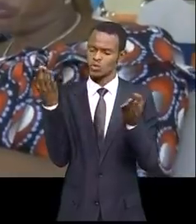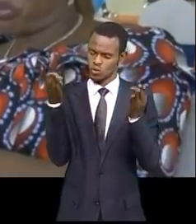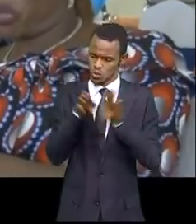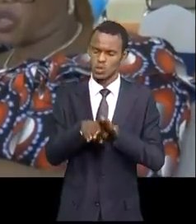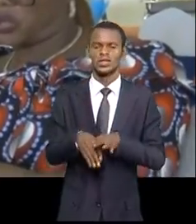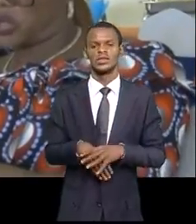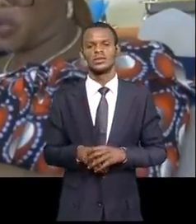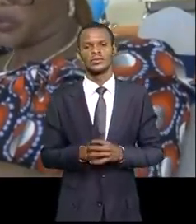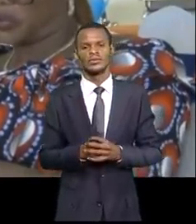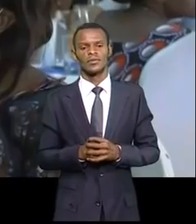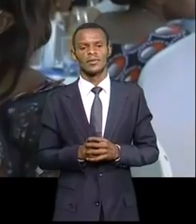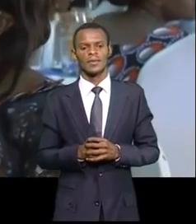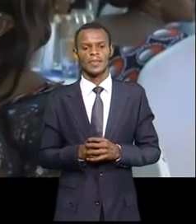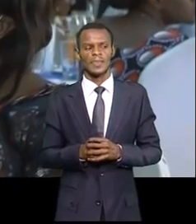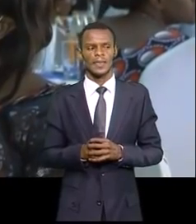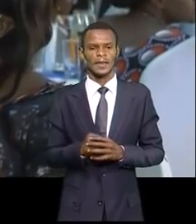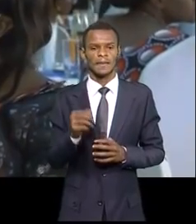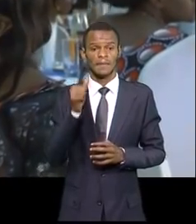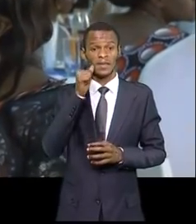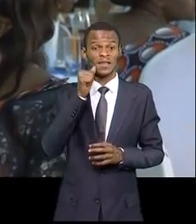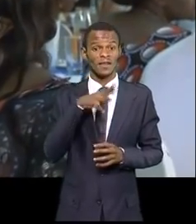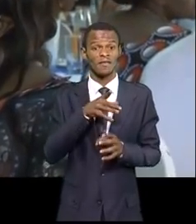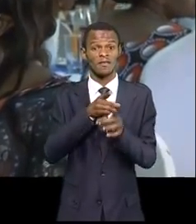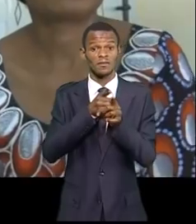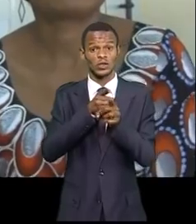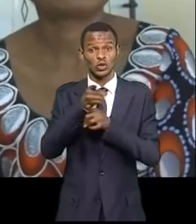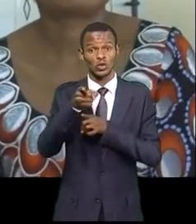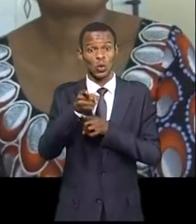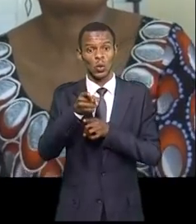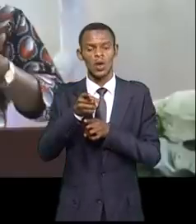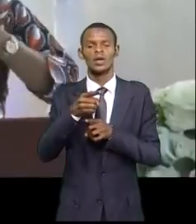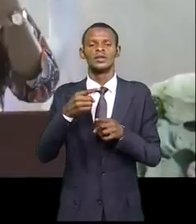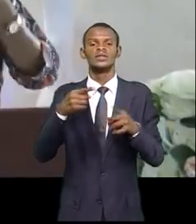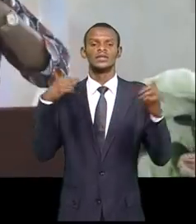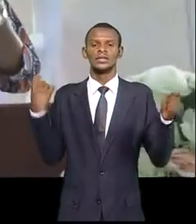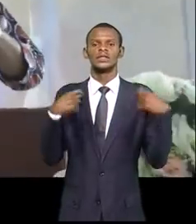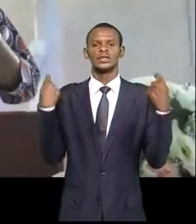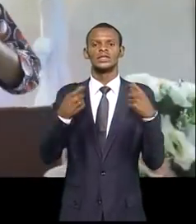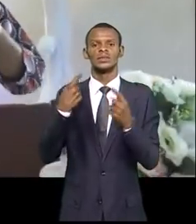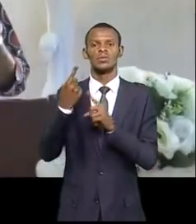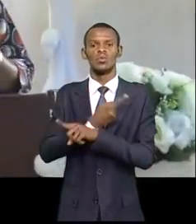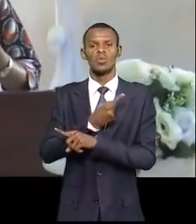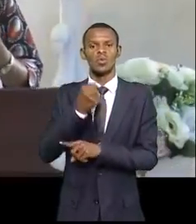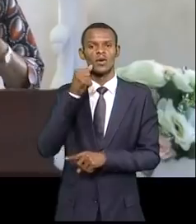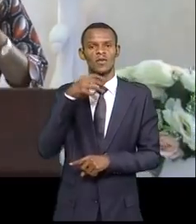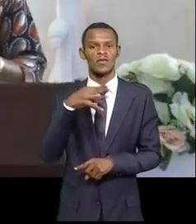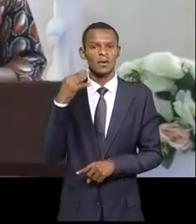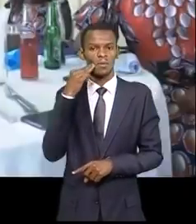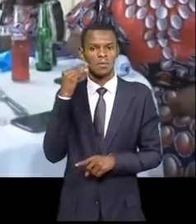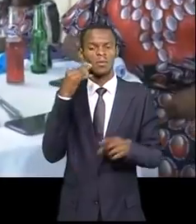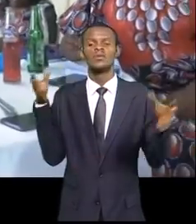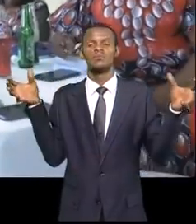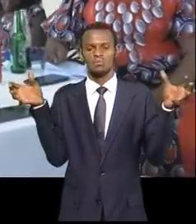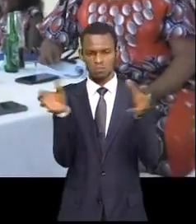minutieusement étudiées par les femmes des doigts avant toute condamnation telle a été la décision prise par les femmes magistrats du ressort du parquet général de kinshasa matete